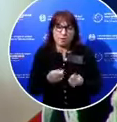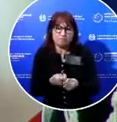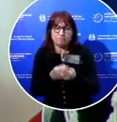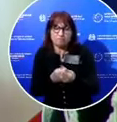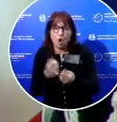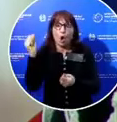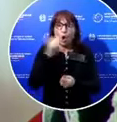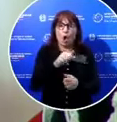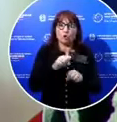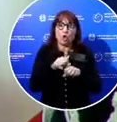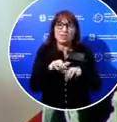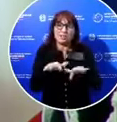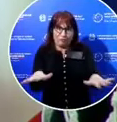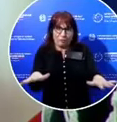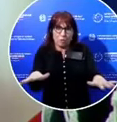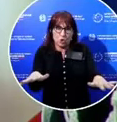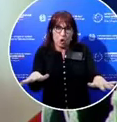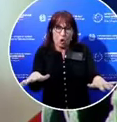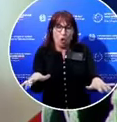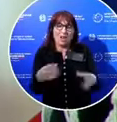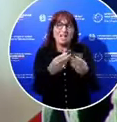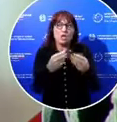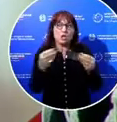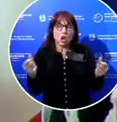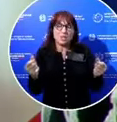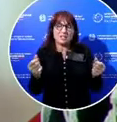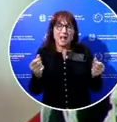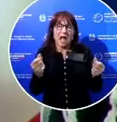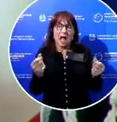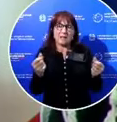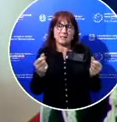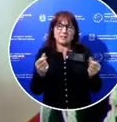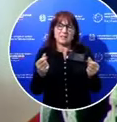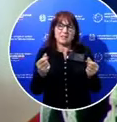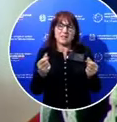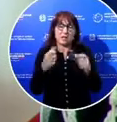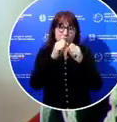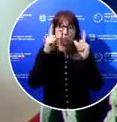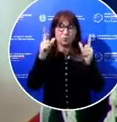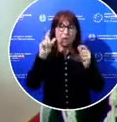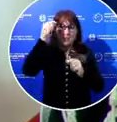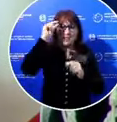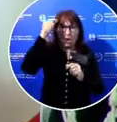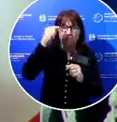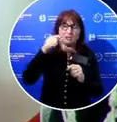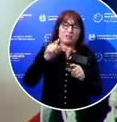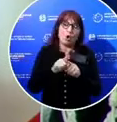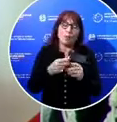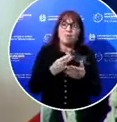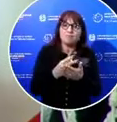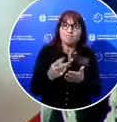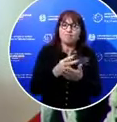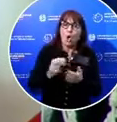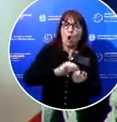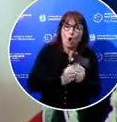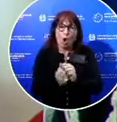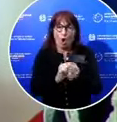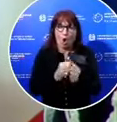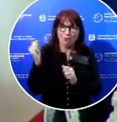della diffusione anche qui delle sostanze stupefacenti ma anche delle nuove sostanze psicoattive, prevenzione, sperimentazione, contrasto